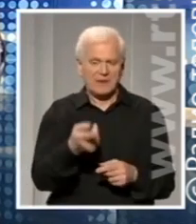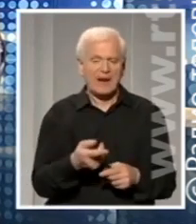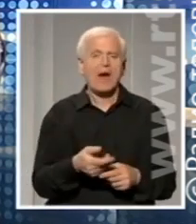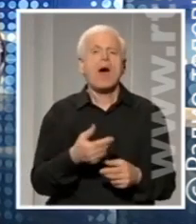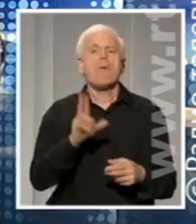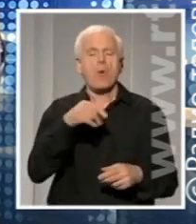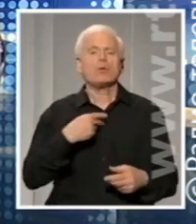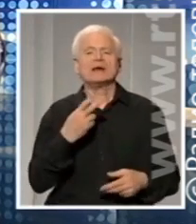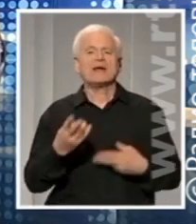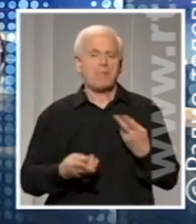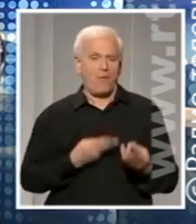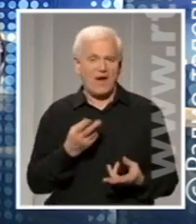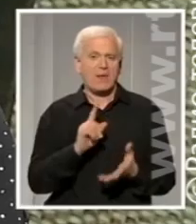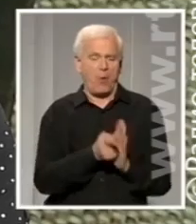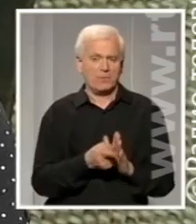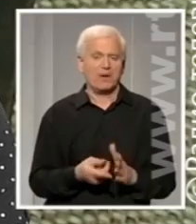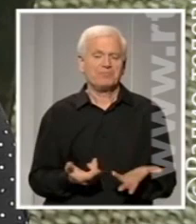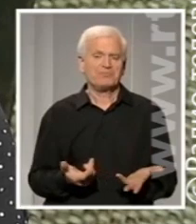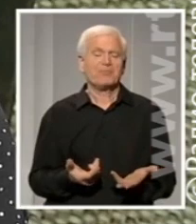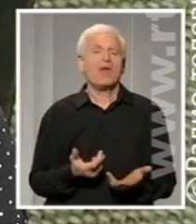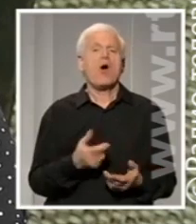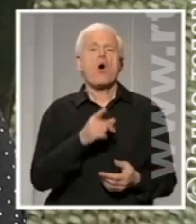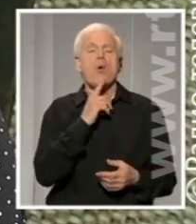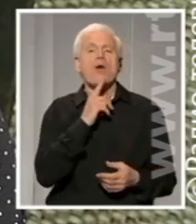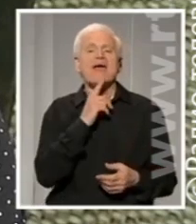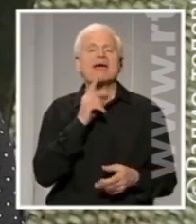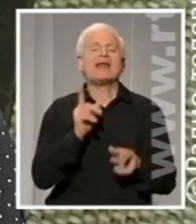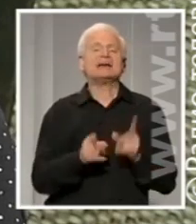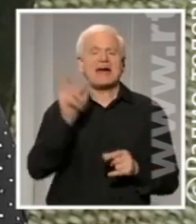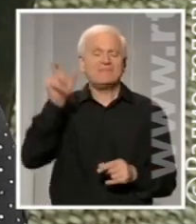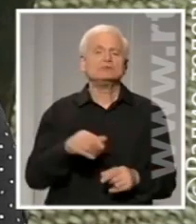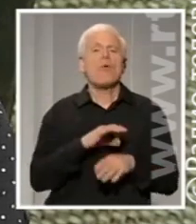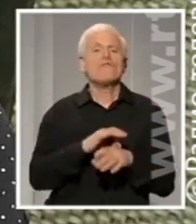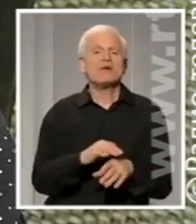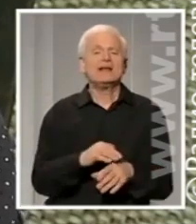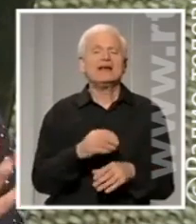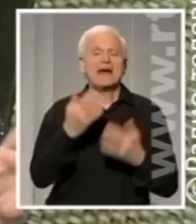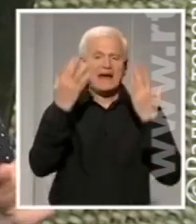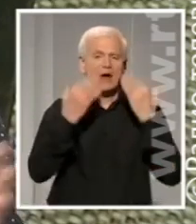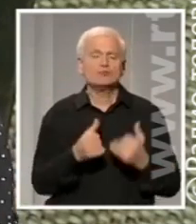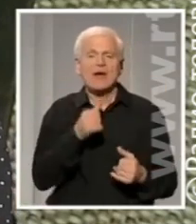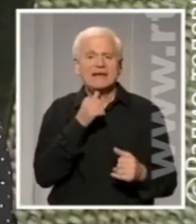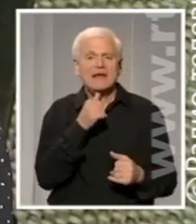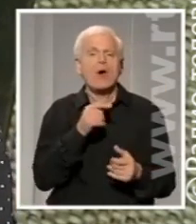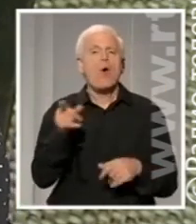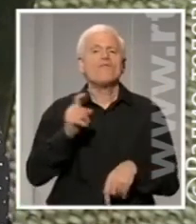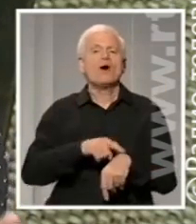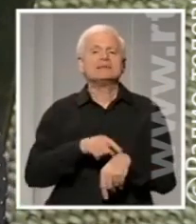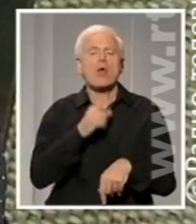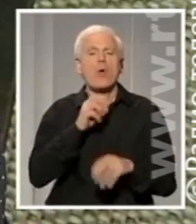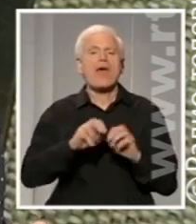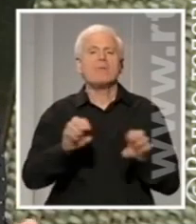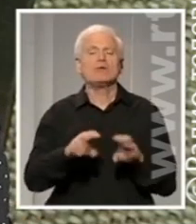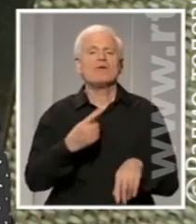mogu pohvaliti odmah nastavnike koji su to radili, vodili su računa i o ovoj satnici koju